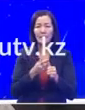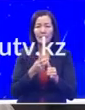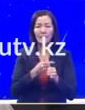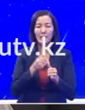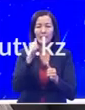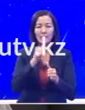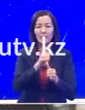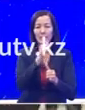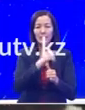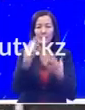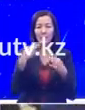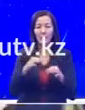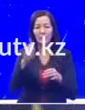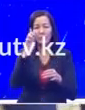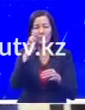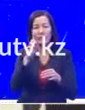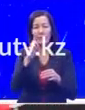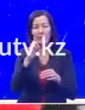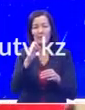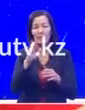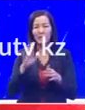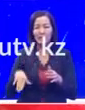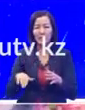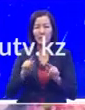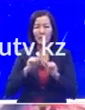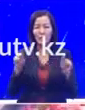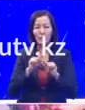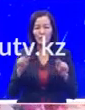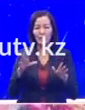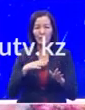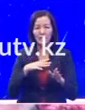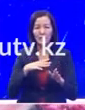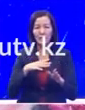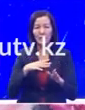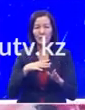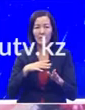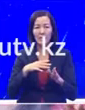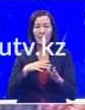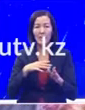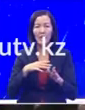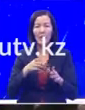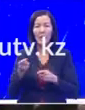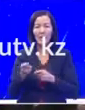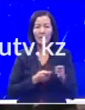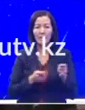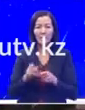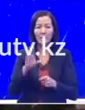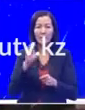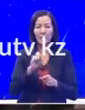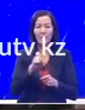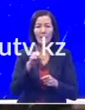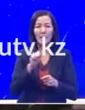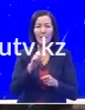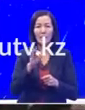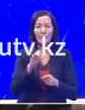арқасында ұлықталды. Ұрпақтары мәңгі ұмытпас үшін игі іс бастаған алты ағайын мен ауыл әкімдігі қолдап Сағабүйін ауылында